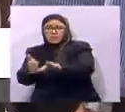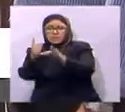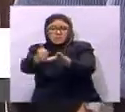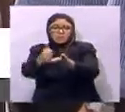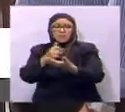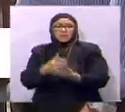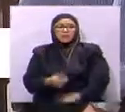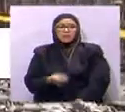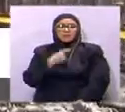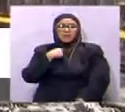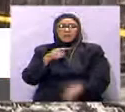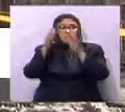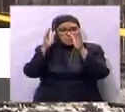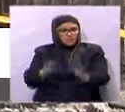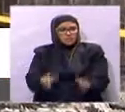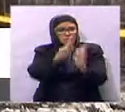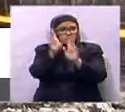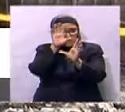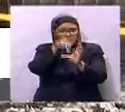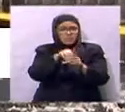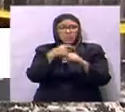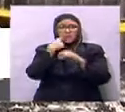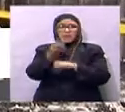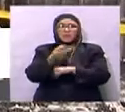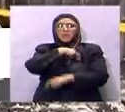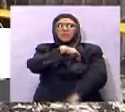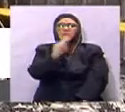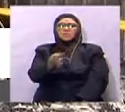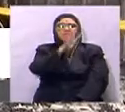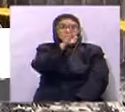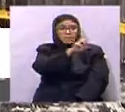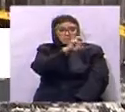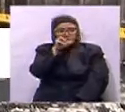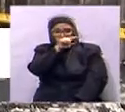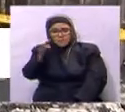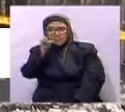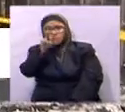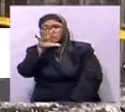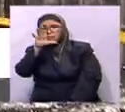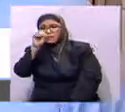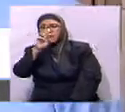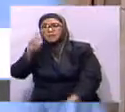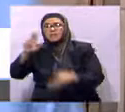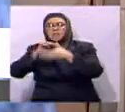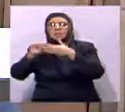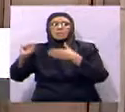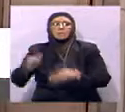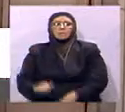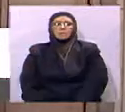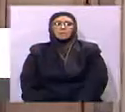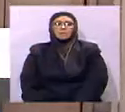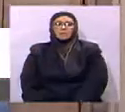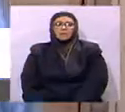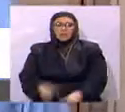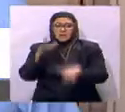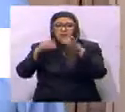Sementara itu, penduduk terjejas menyatakan telah mengalami kerugian RM40,000 hingga RM250,000. Kalau ikut